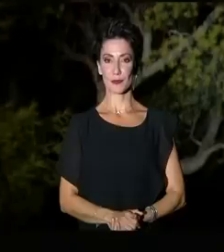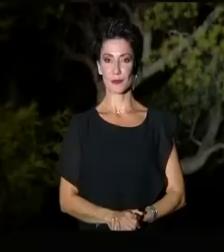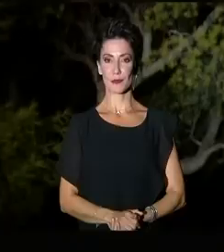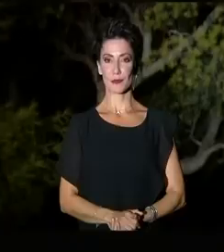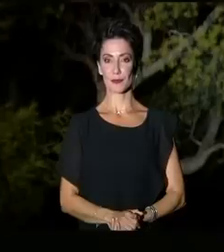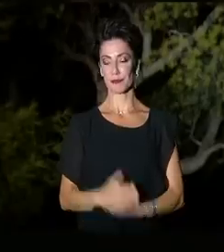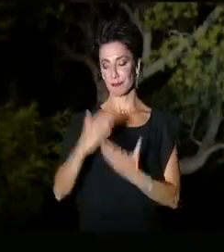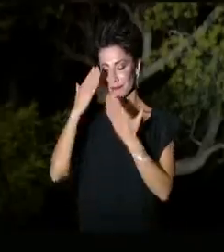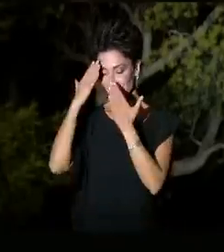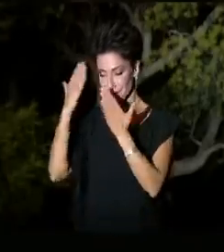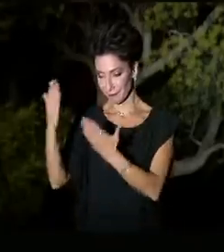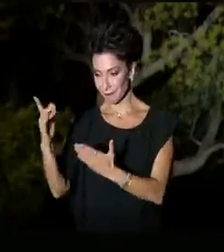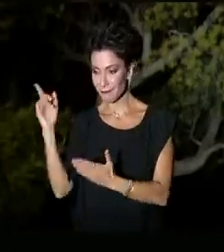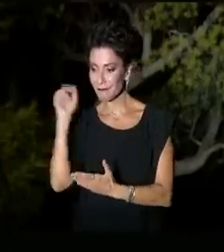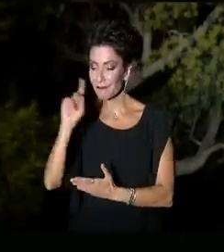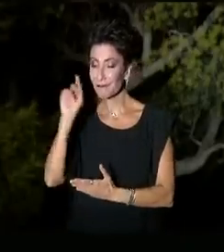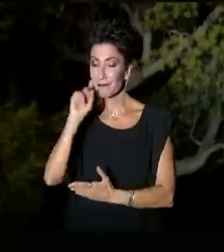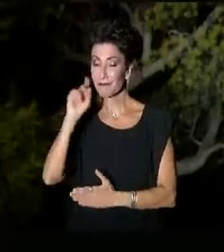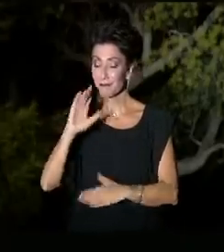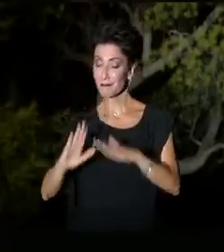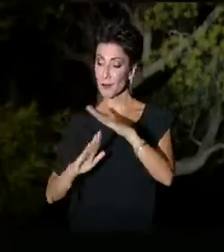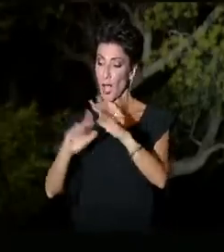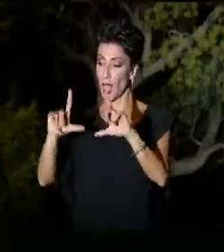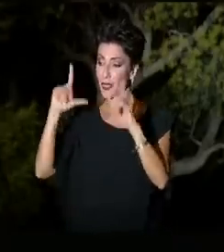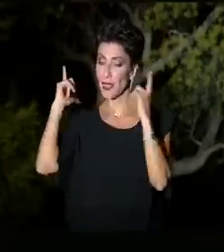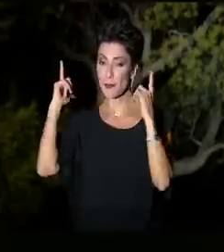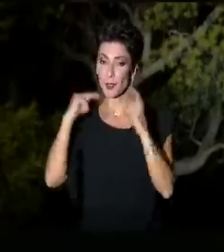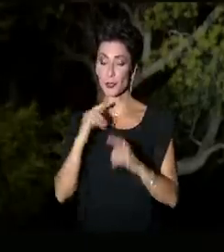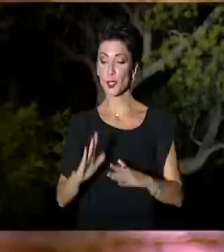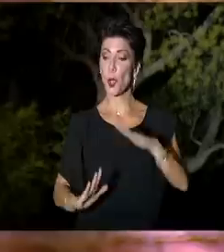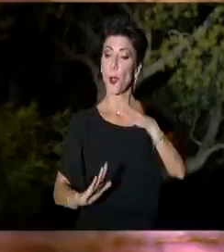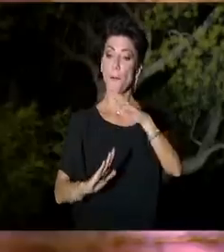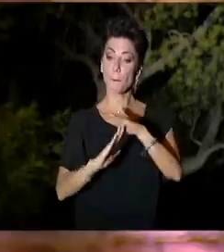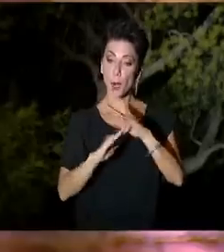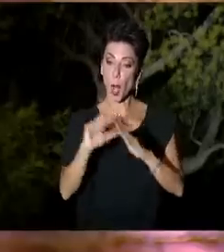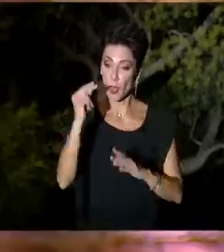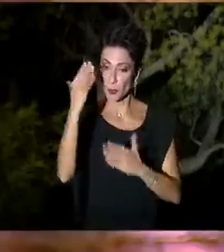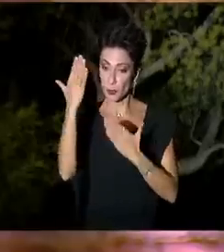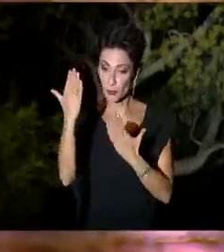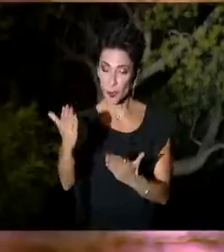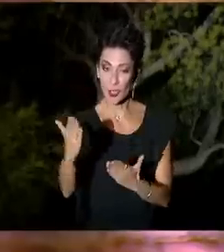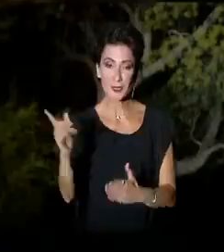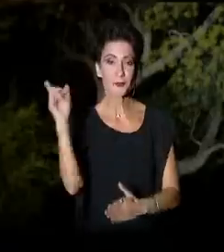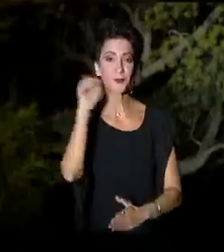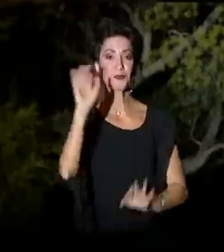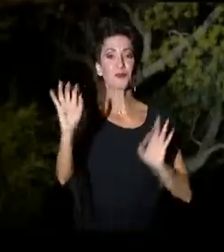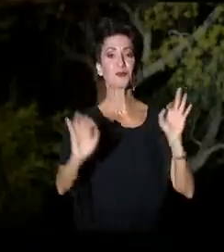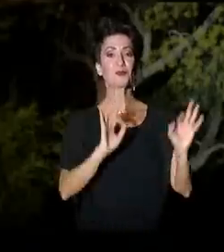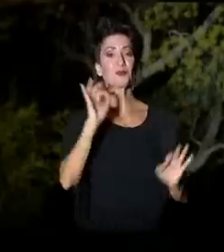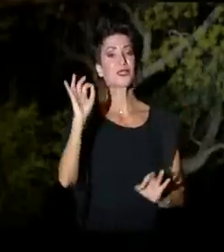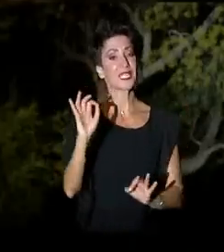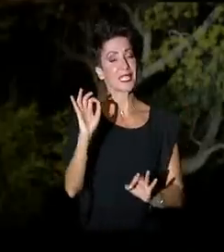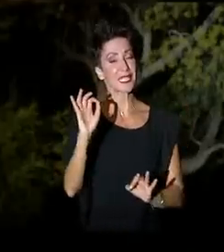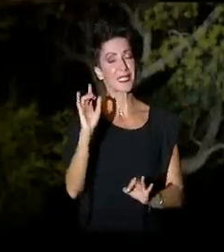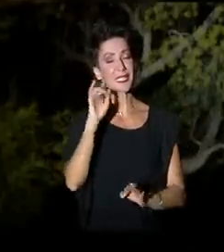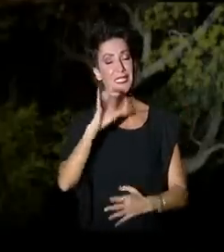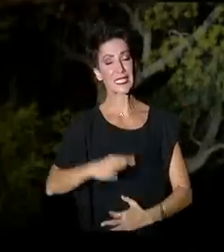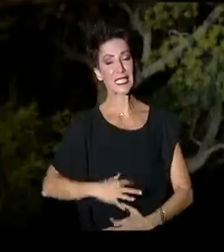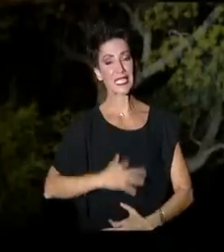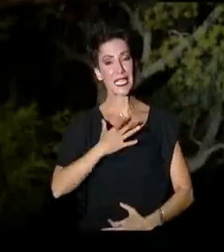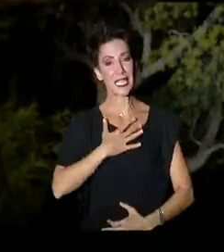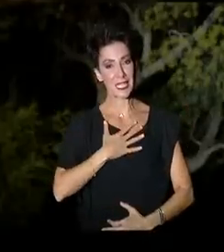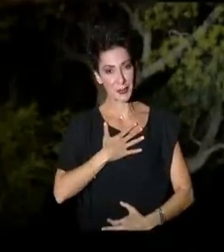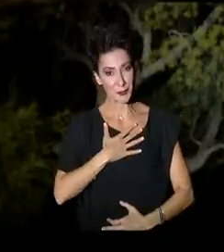Εξοχοτάτη κυρία Πρόεδρε της Δημοκρατίας, κύριε Πρόεδρε της Βουλής, κυρίες και κύριοι, πριν